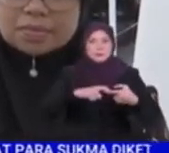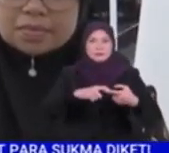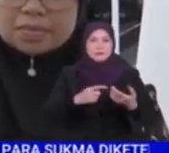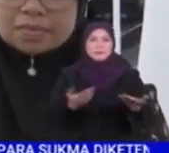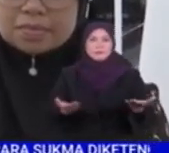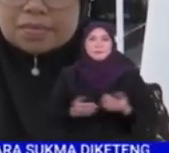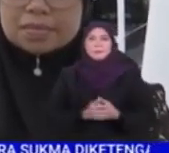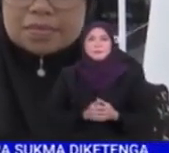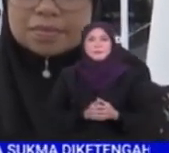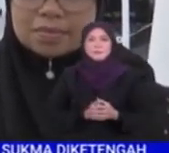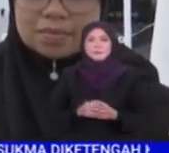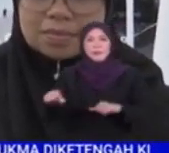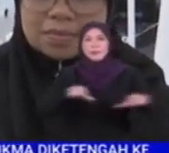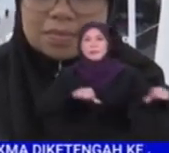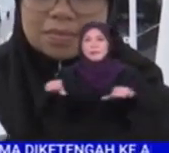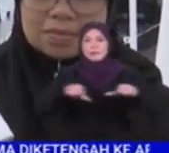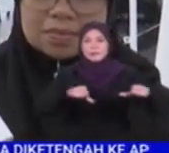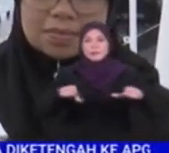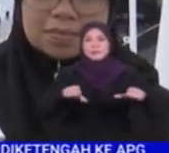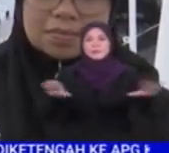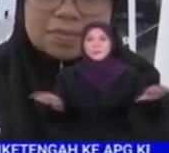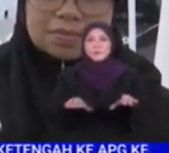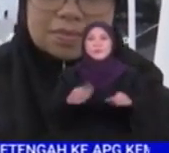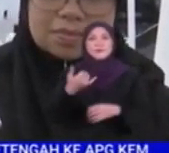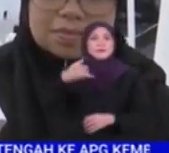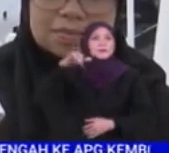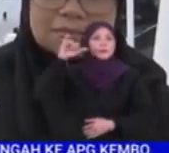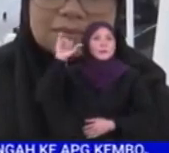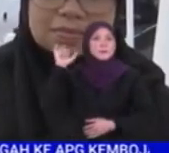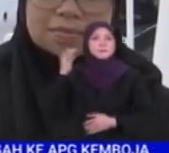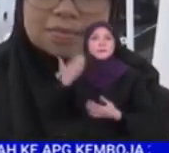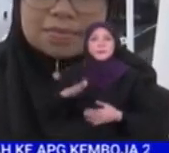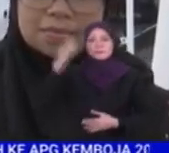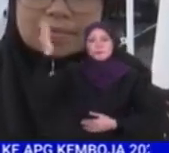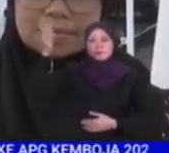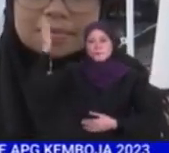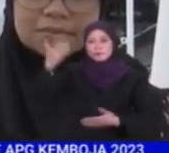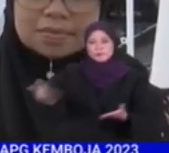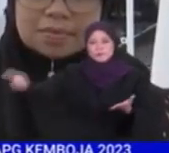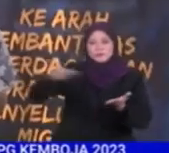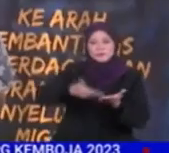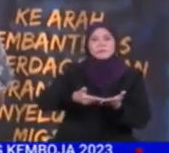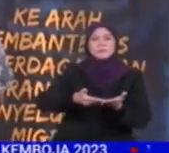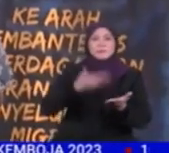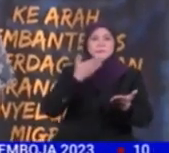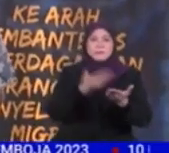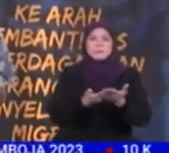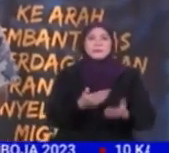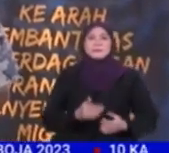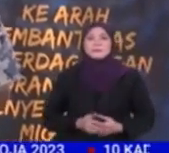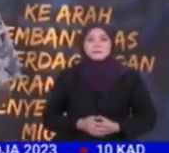dengan kerja-kerja dan aktiviti-aktiviti dibuat, dan semalam pun mereka telah membentangkan beberapa cadangan yang baik.